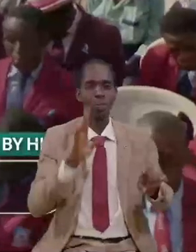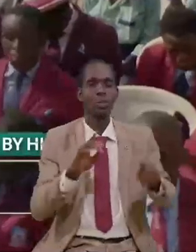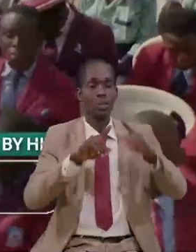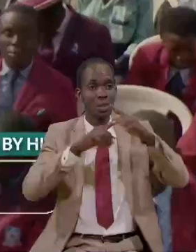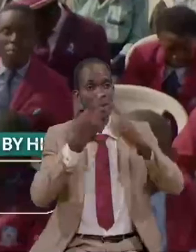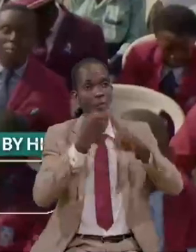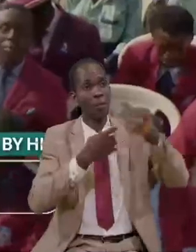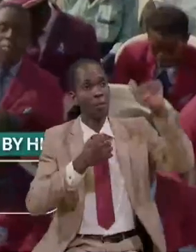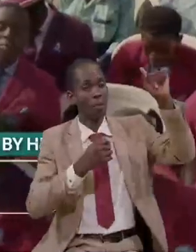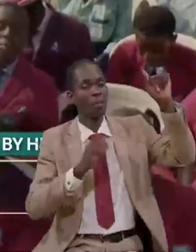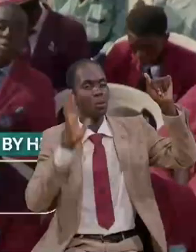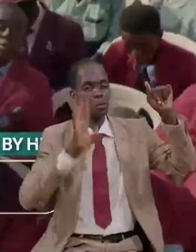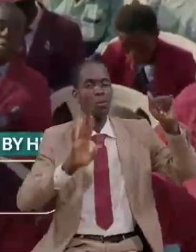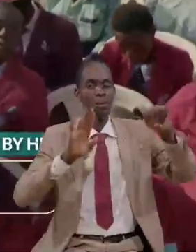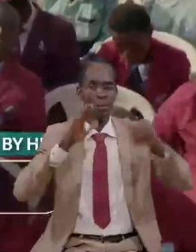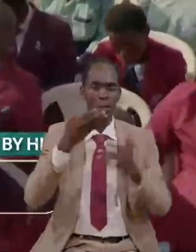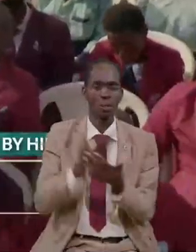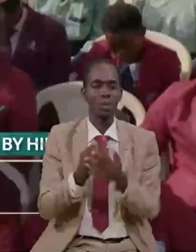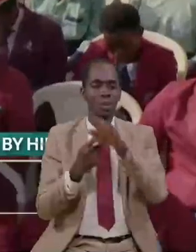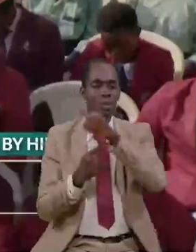Tu as commencé au début.